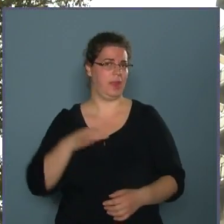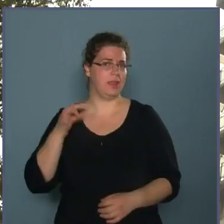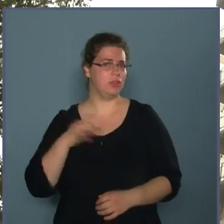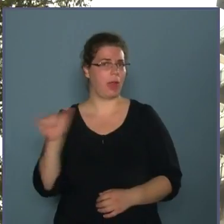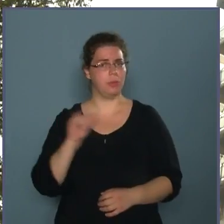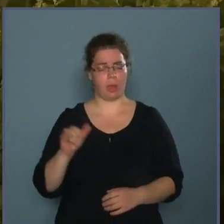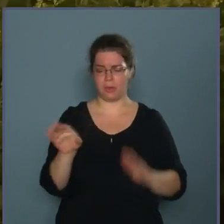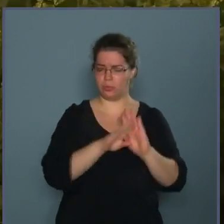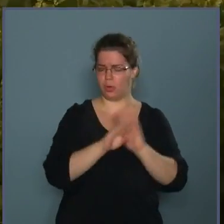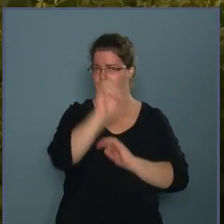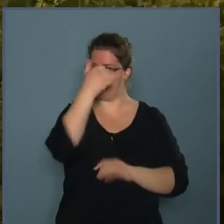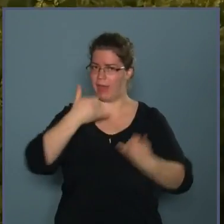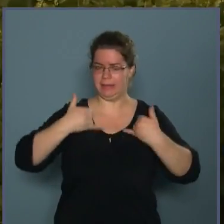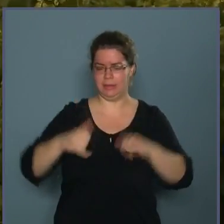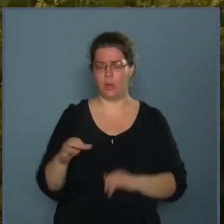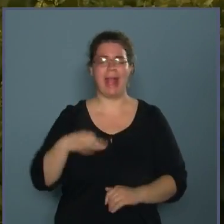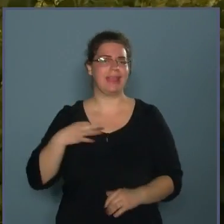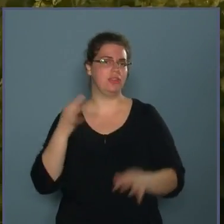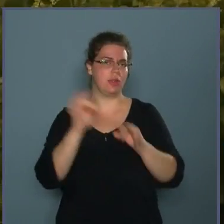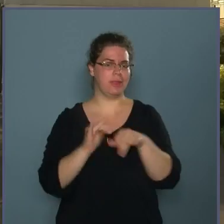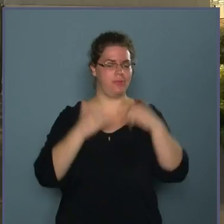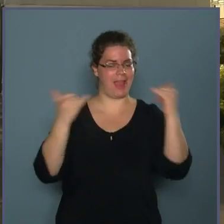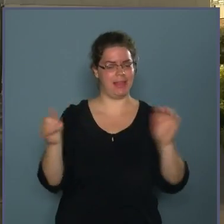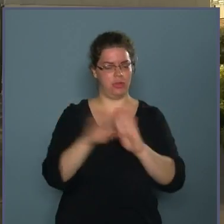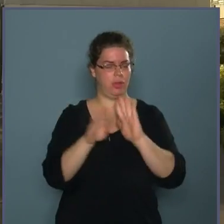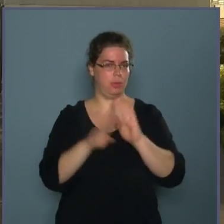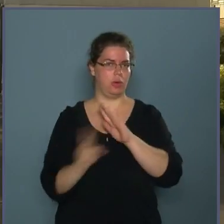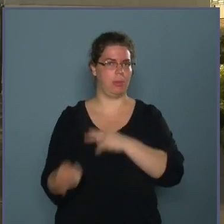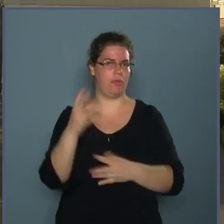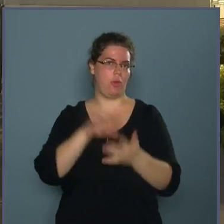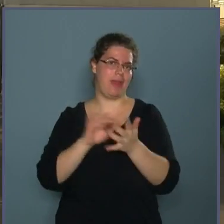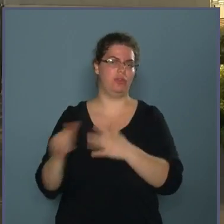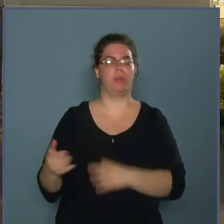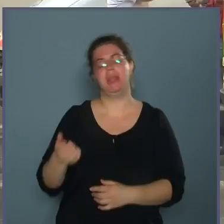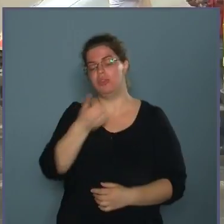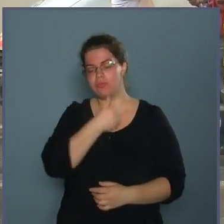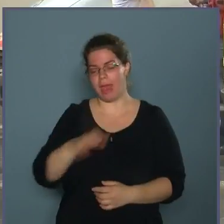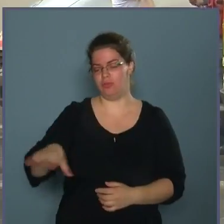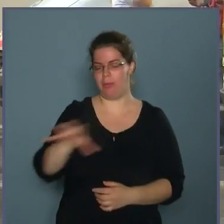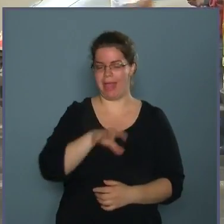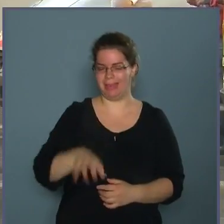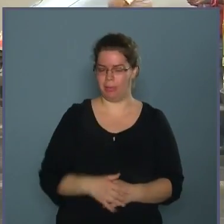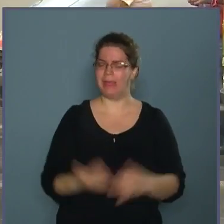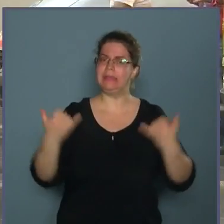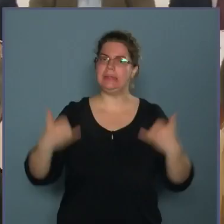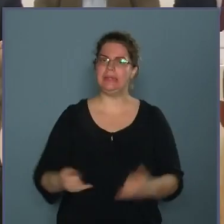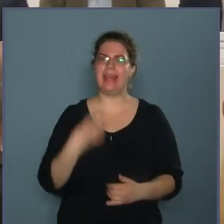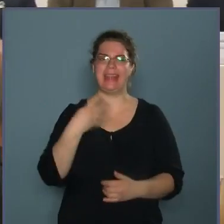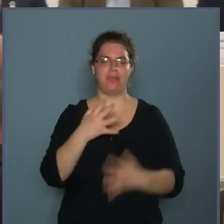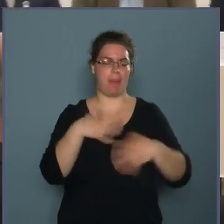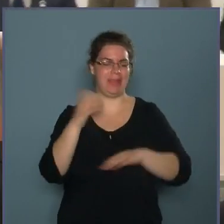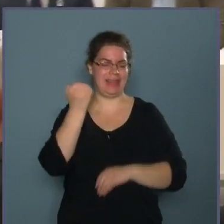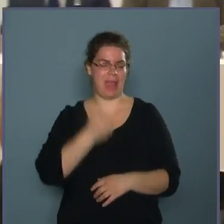Egészséges Budapest program néven indul egészségügyi fejlesztési program a fővárosban és Pest megyében az idén 40